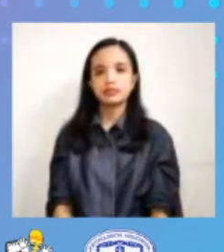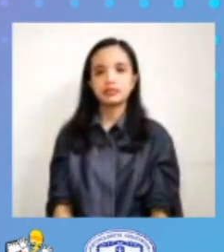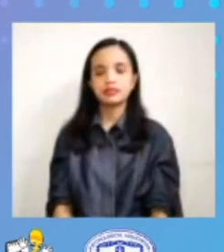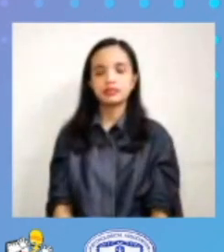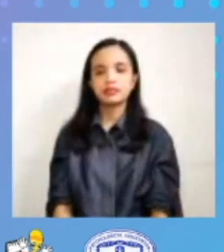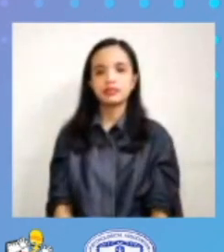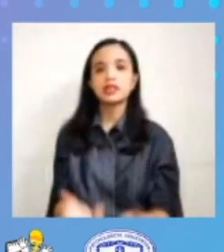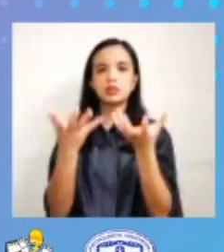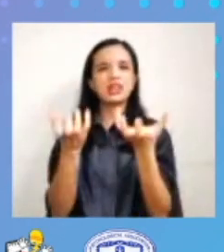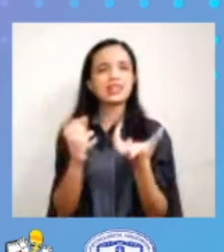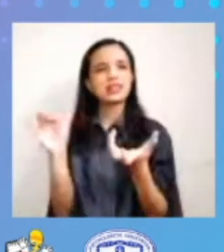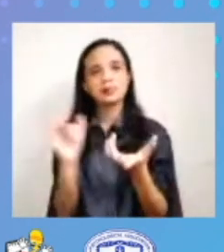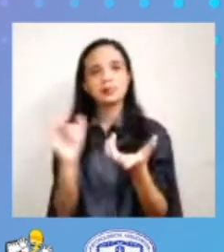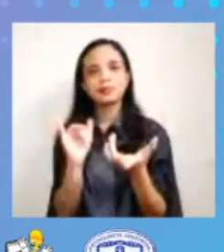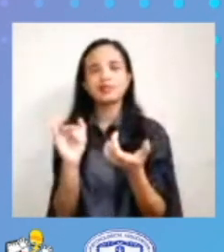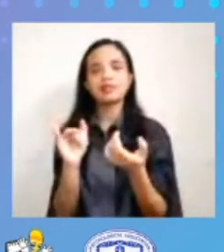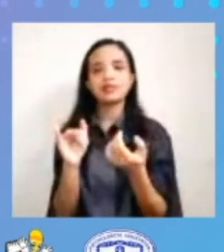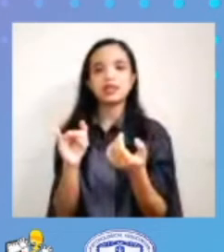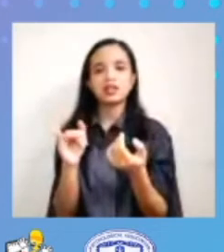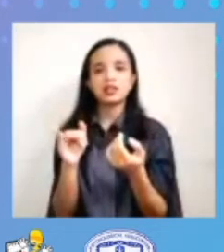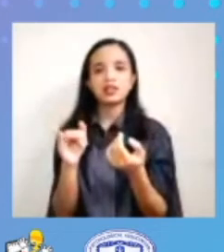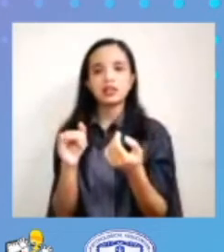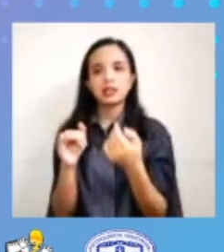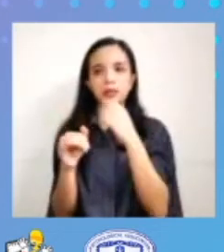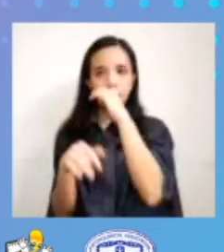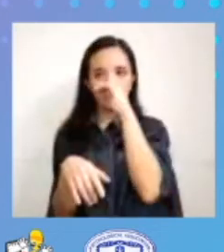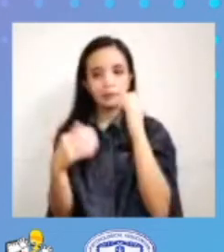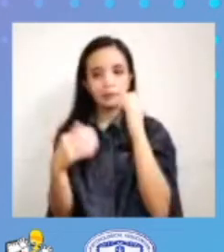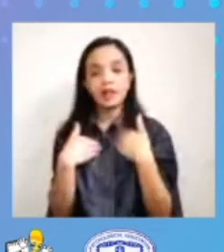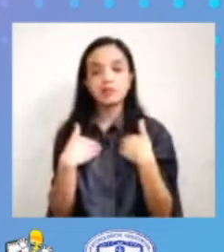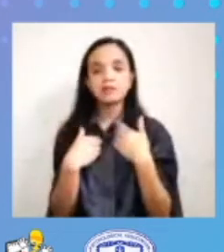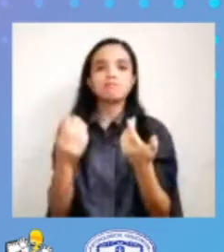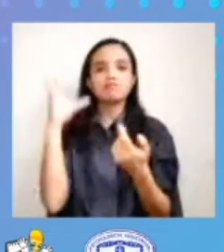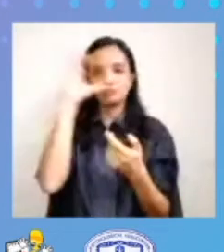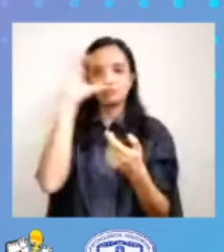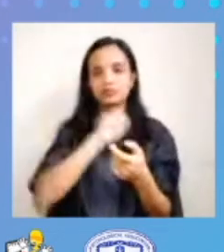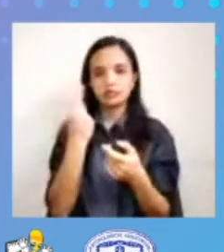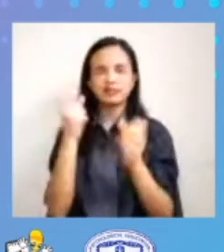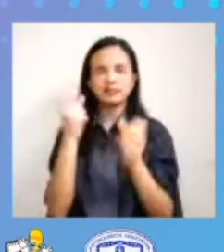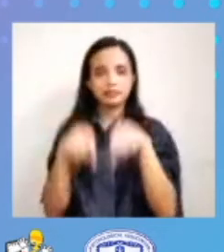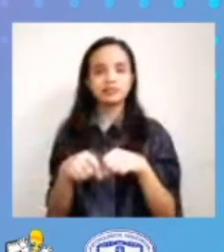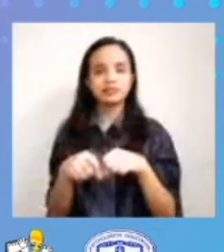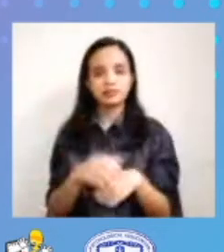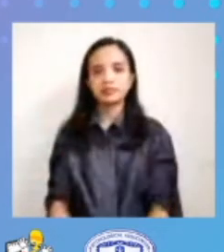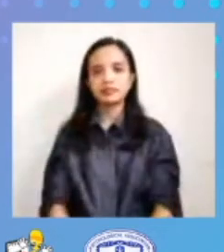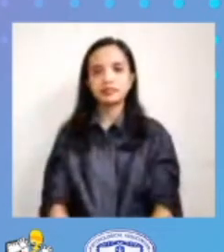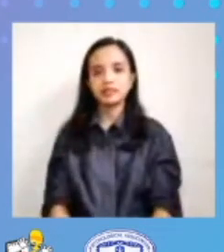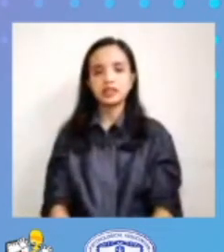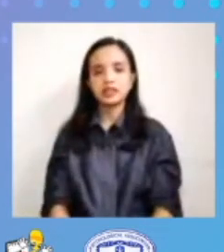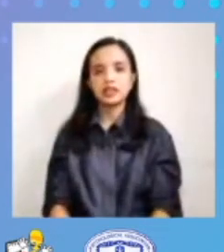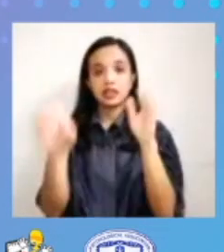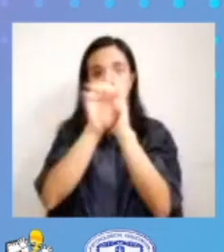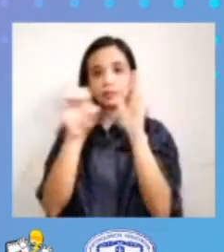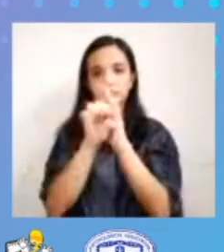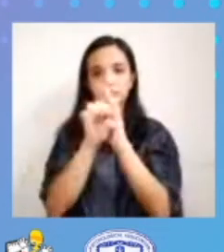hindi pala ako I'm not eating enough at that sa lagay na yon. Lagi lang ako busog, but hindi pa yon sapat